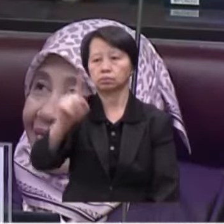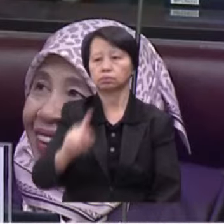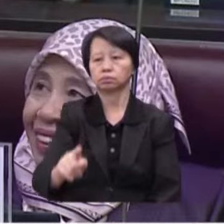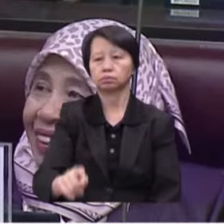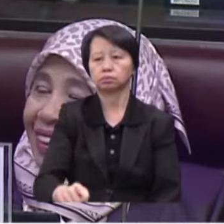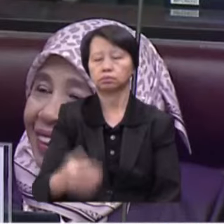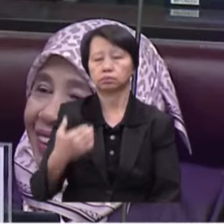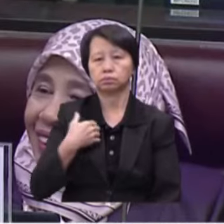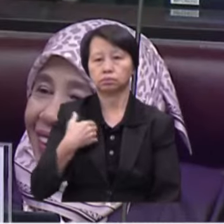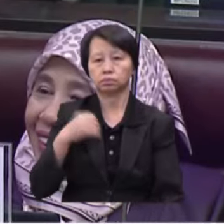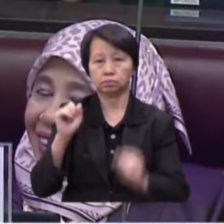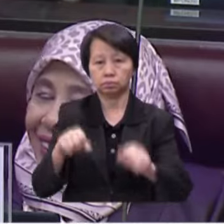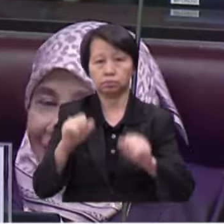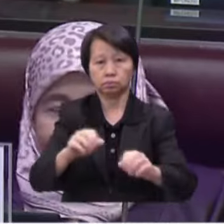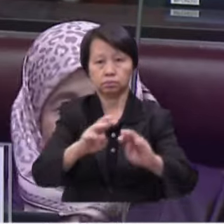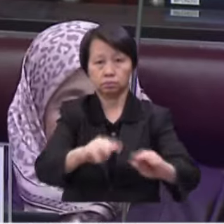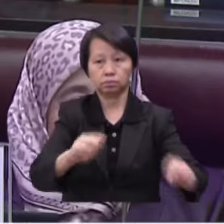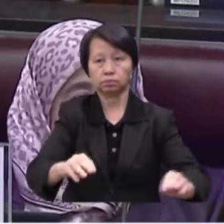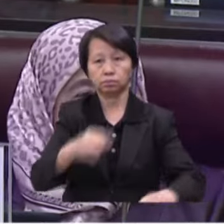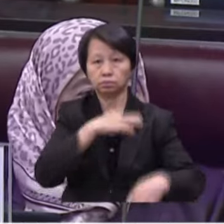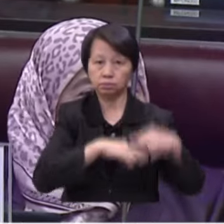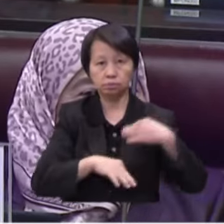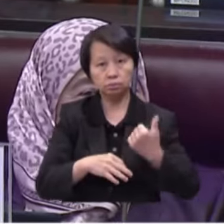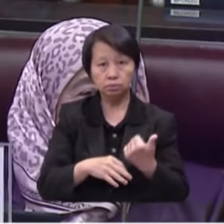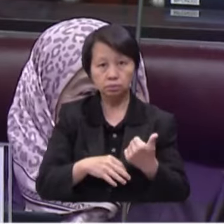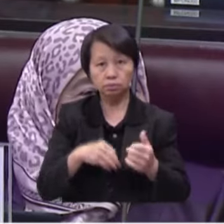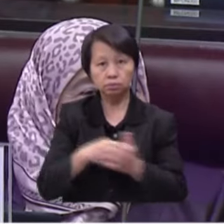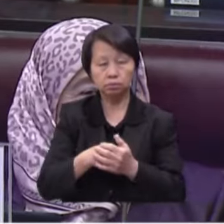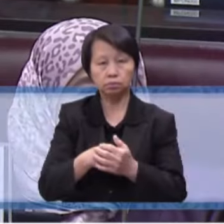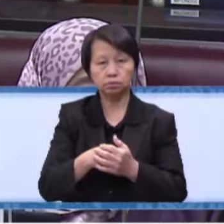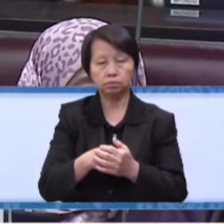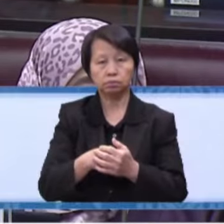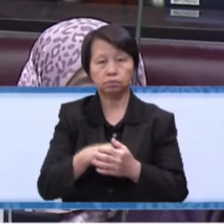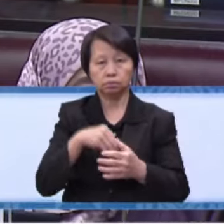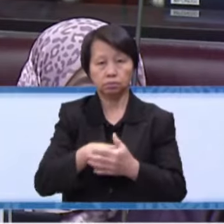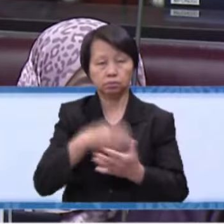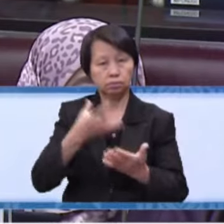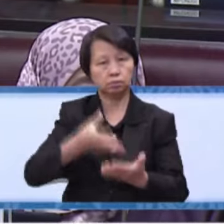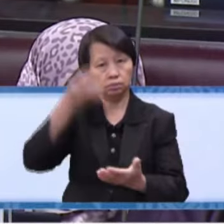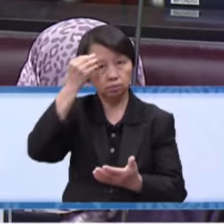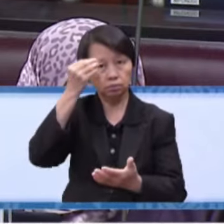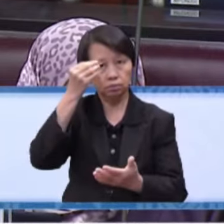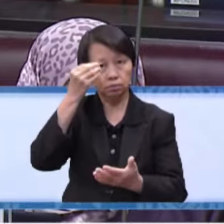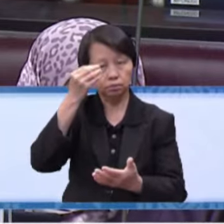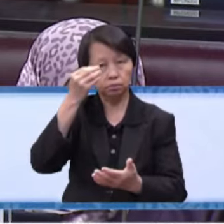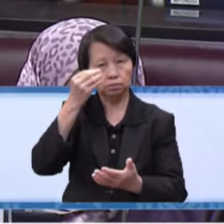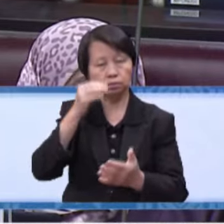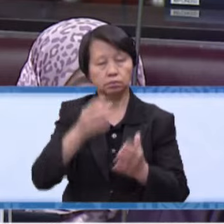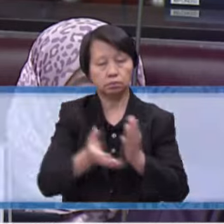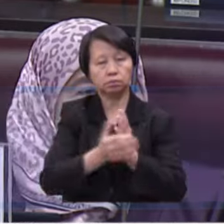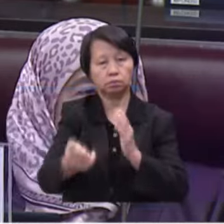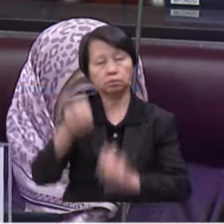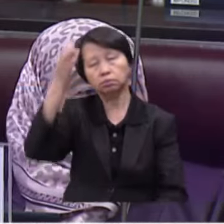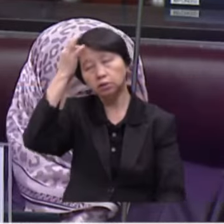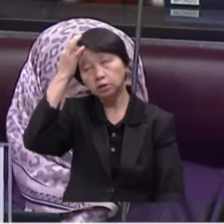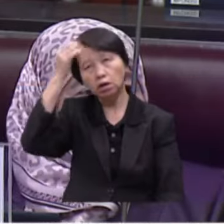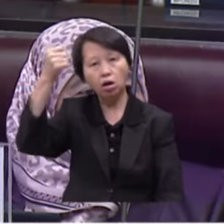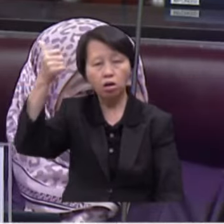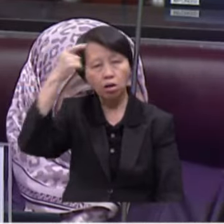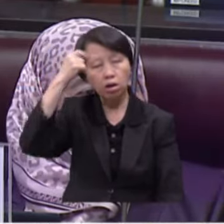Adakah kebolehan murid Untuk memanfaatkan diri dalam pembelajaran berelemen kemahiran berpikiran